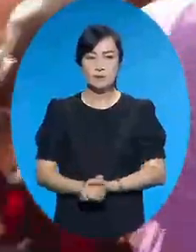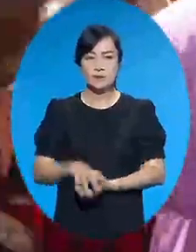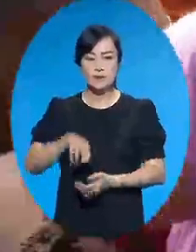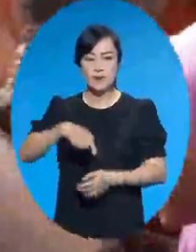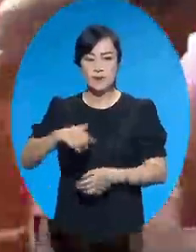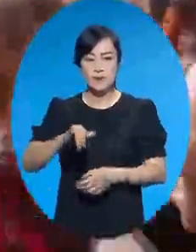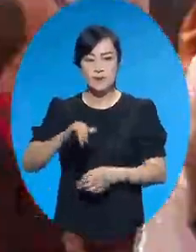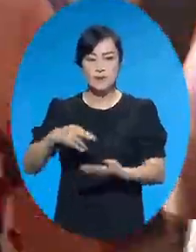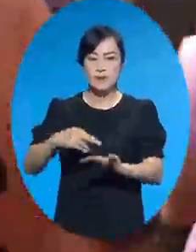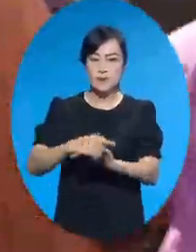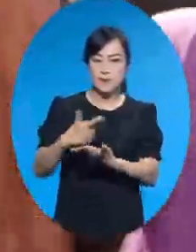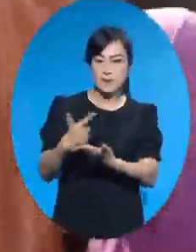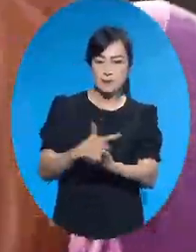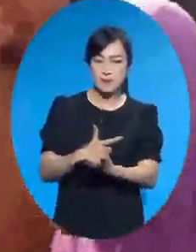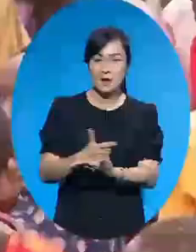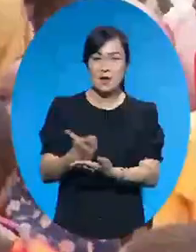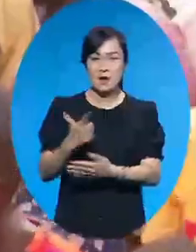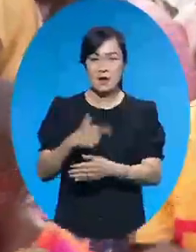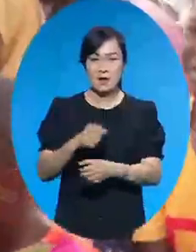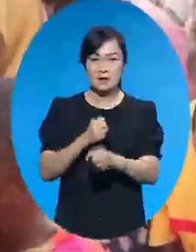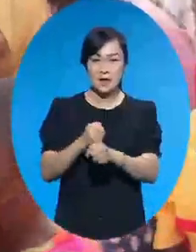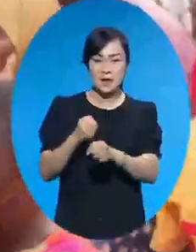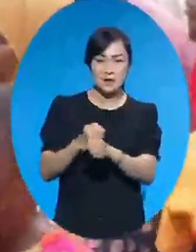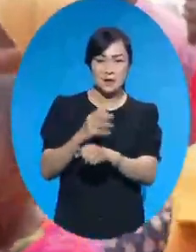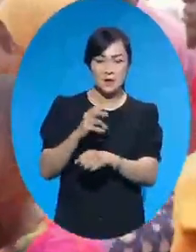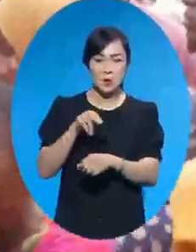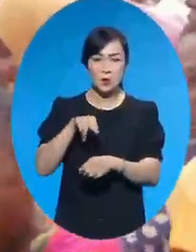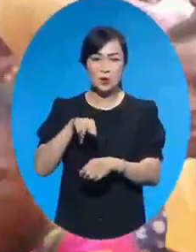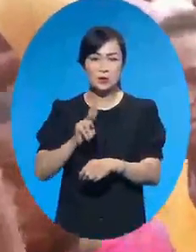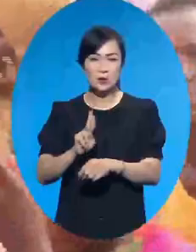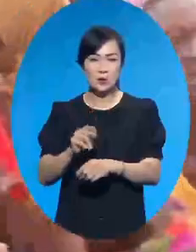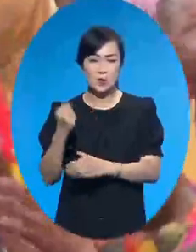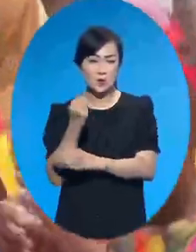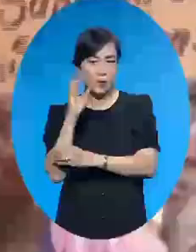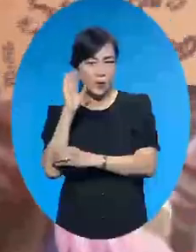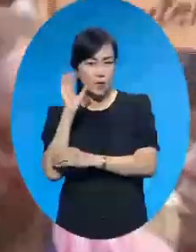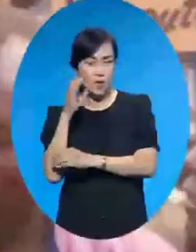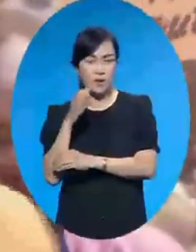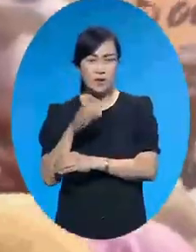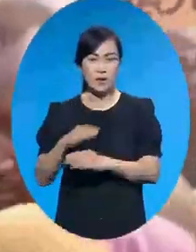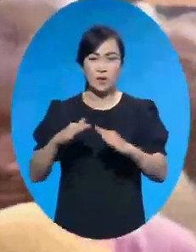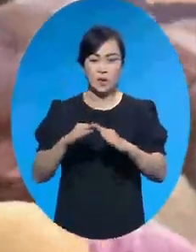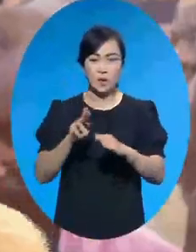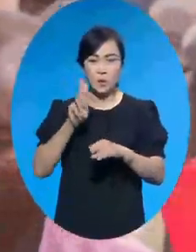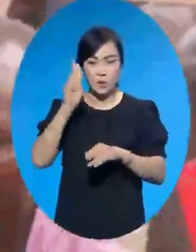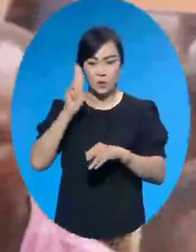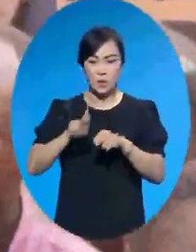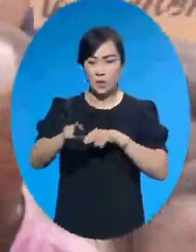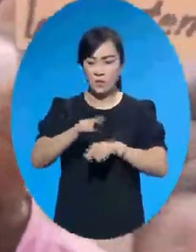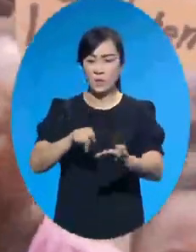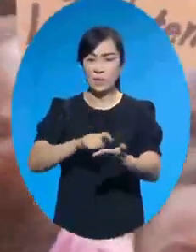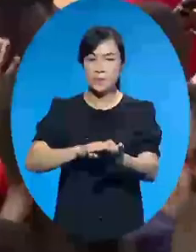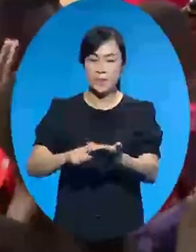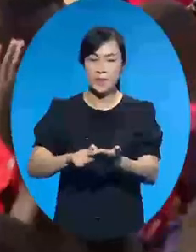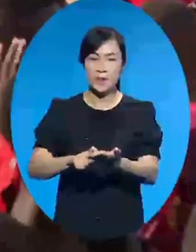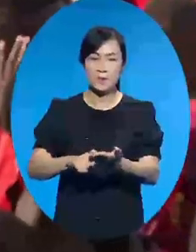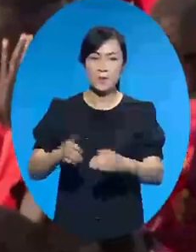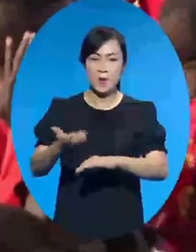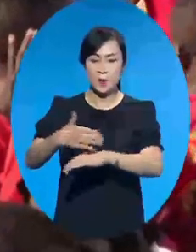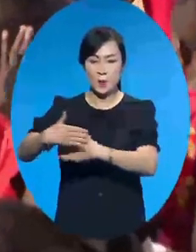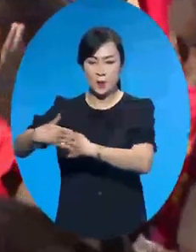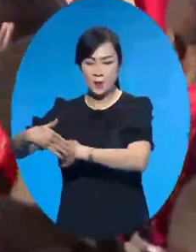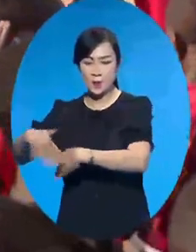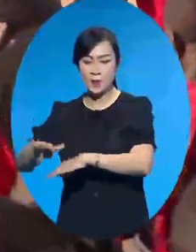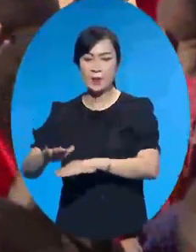có ý nghĩa chiến lược vì là một trong những nhà sản xuất uranium lớn nhất thế giới và là căn cứ cho quân đội Pháp, Mỹ và các quân đội nước ngoài